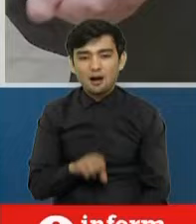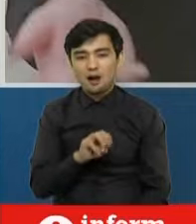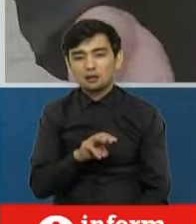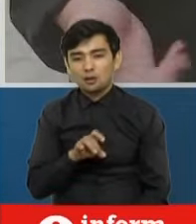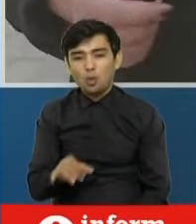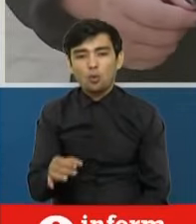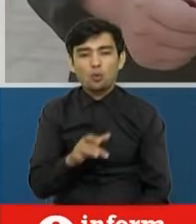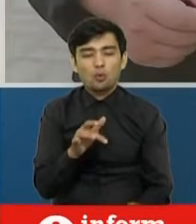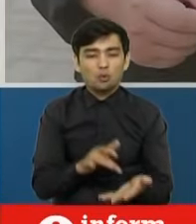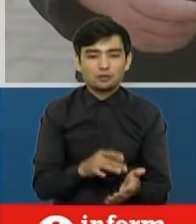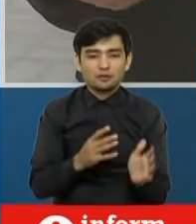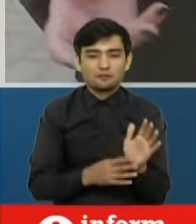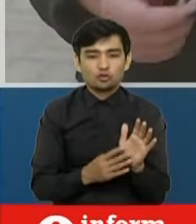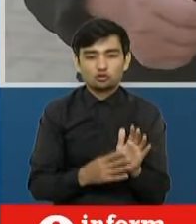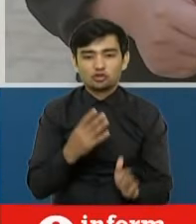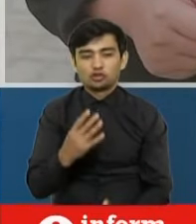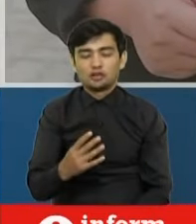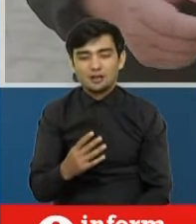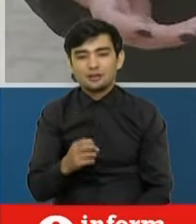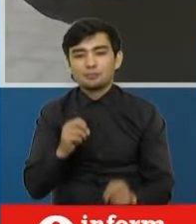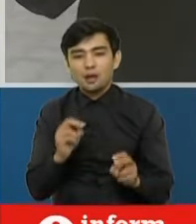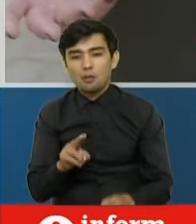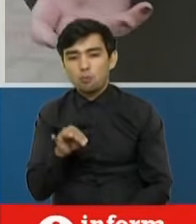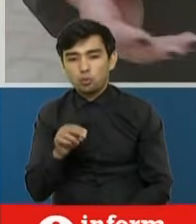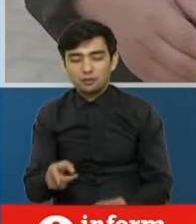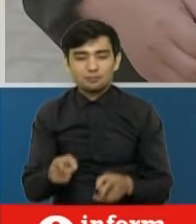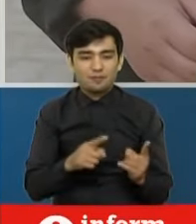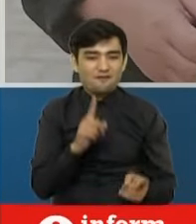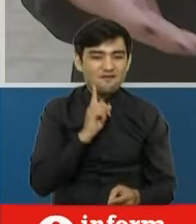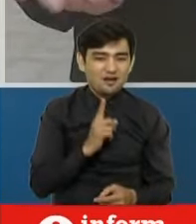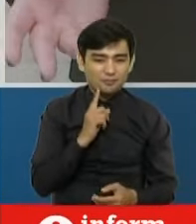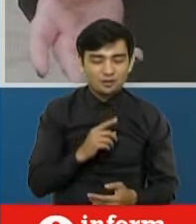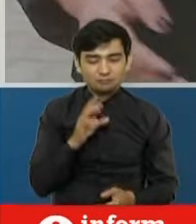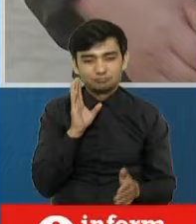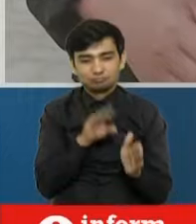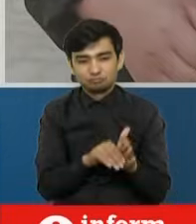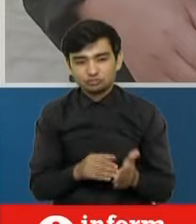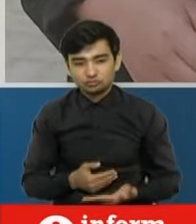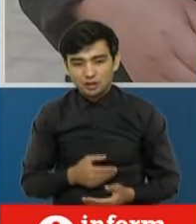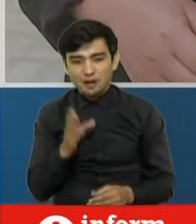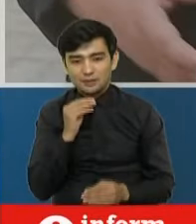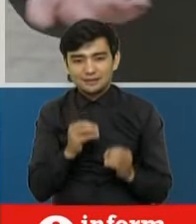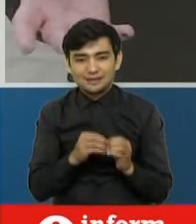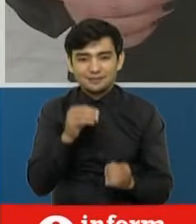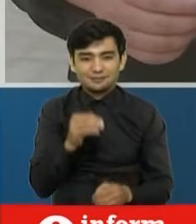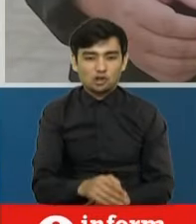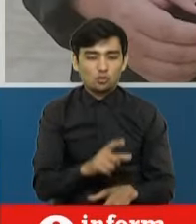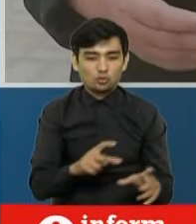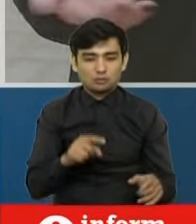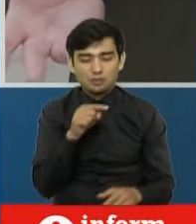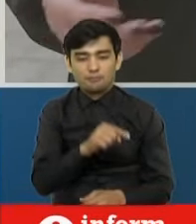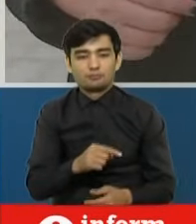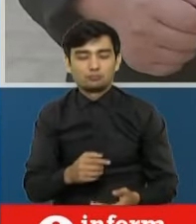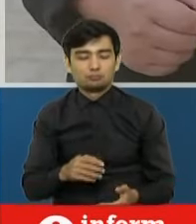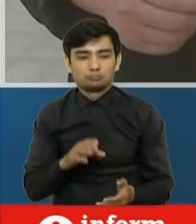өзінде 94 эвакуациялық пункт дайын тұр. Уақытша қоныстану орындарына 10 мыңнан астам адам сияды. Қазір су